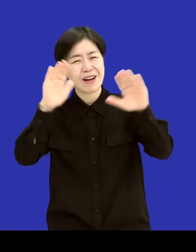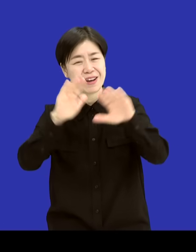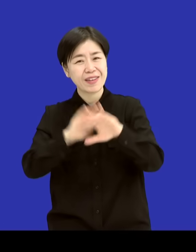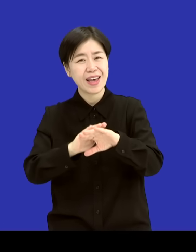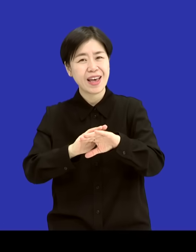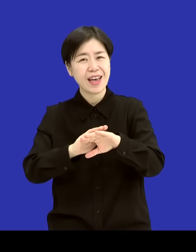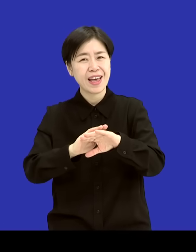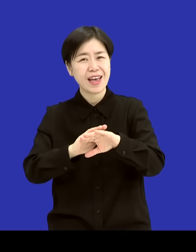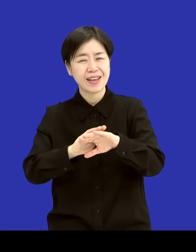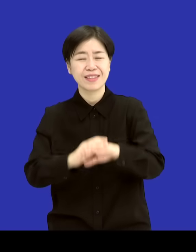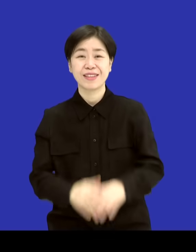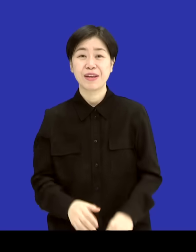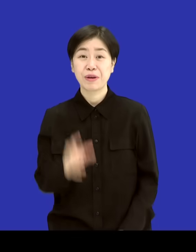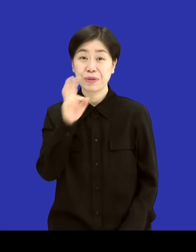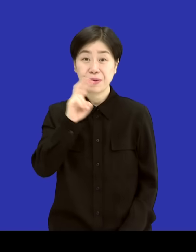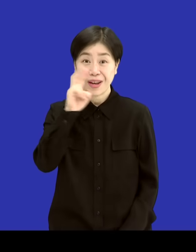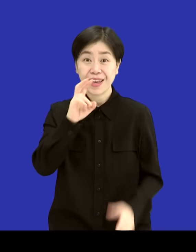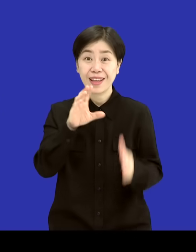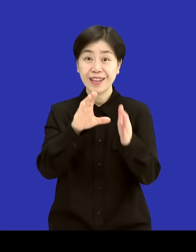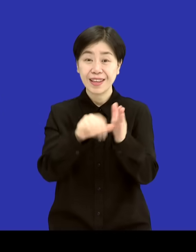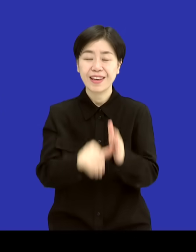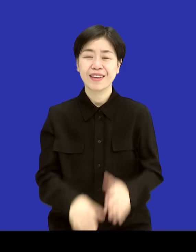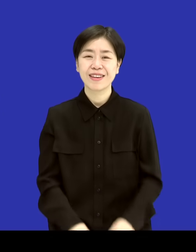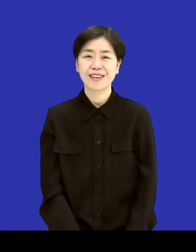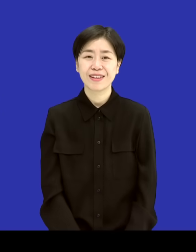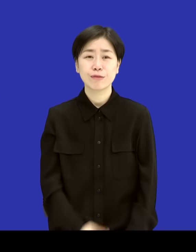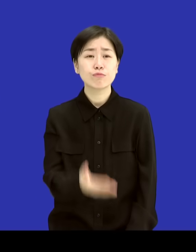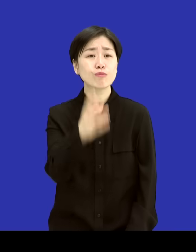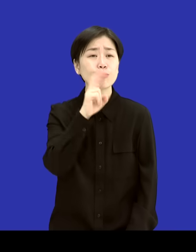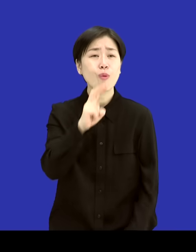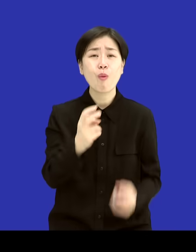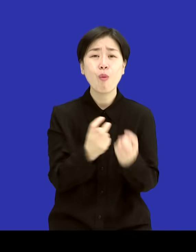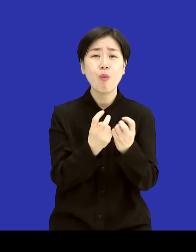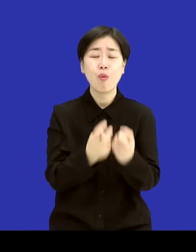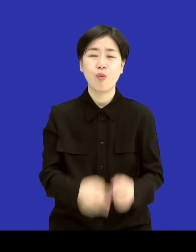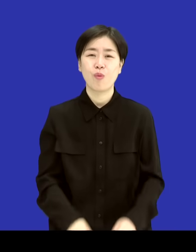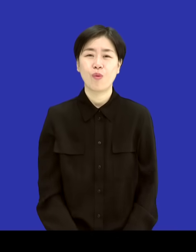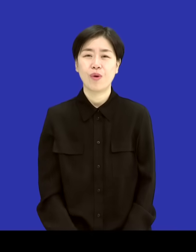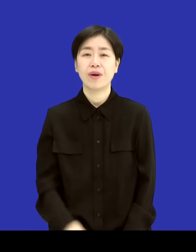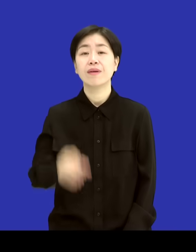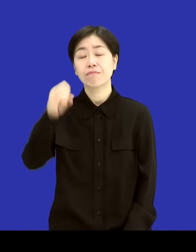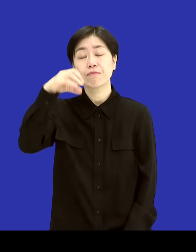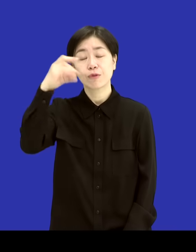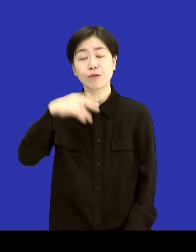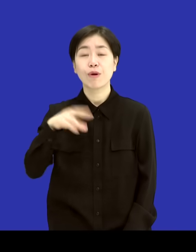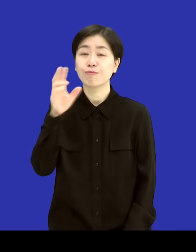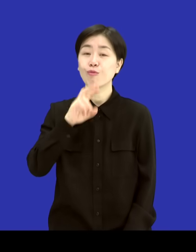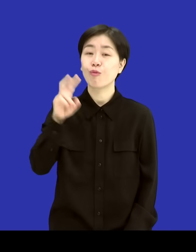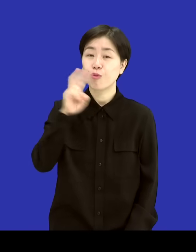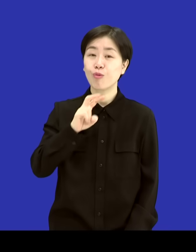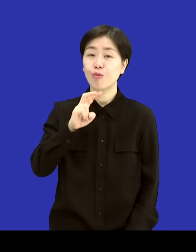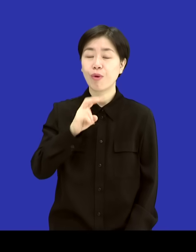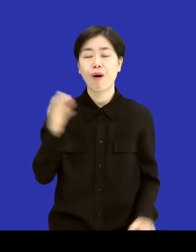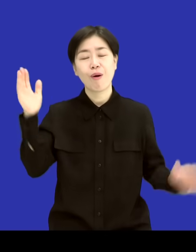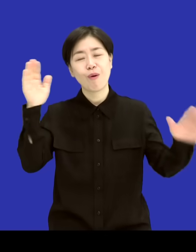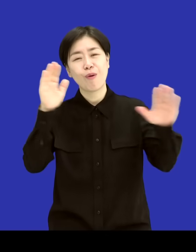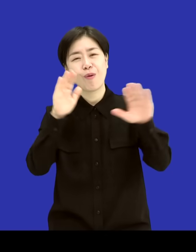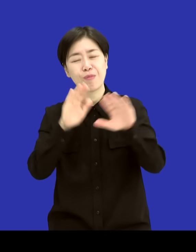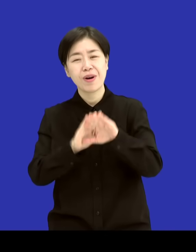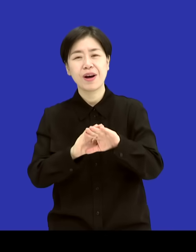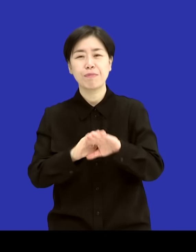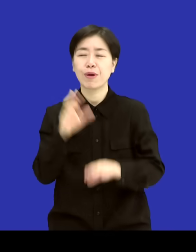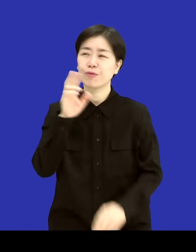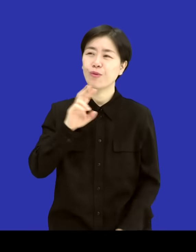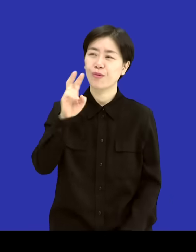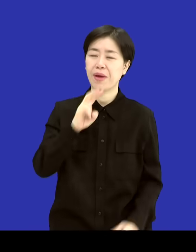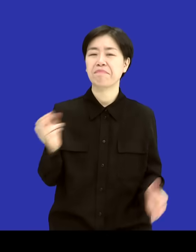어두운 밤에 어떻게 불렀어요? 한번 그냥 그때는 찬양팀으로 그냥 네. 어두운 밤에 이런